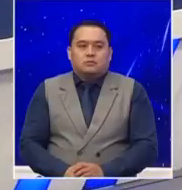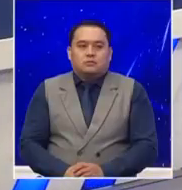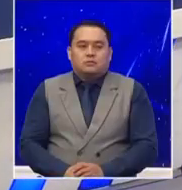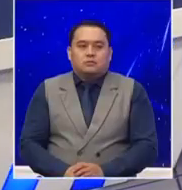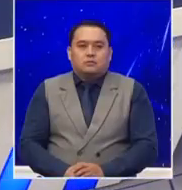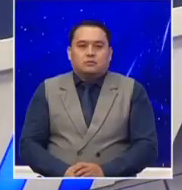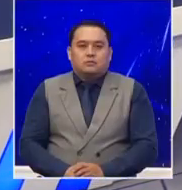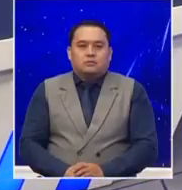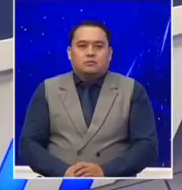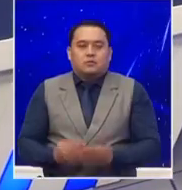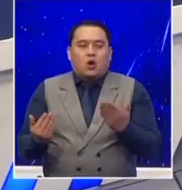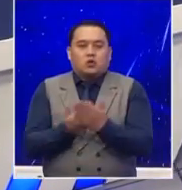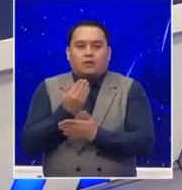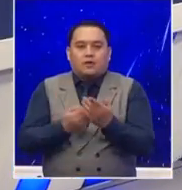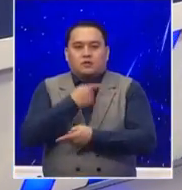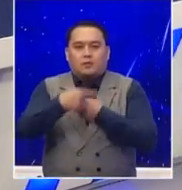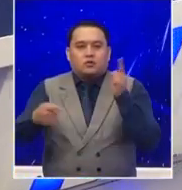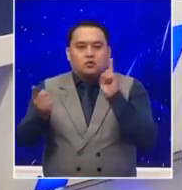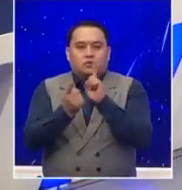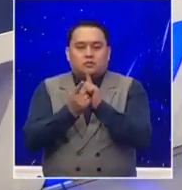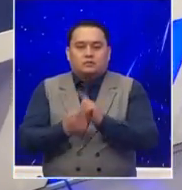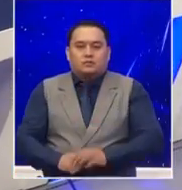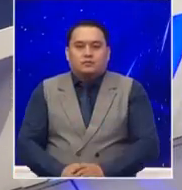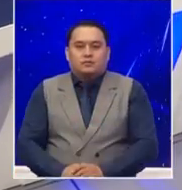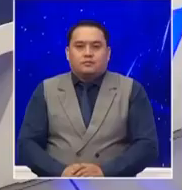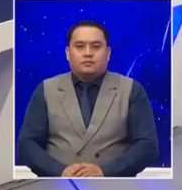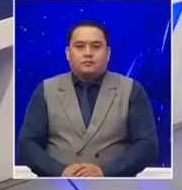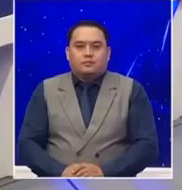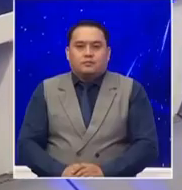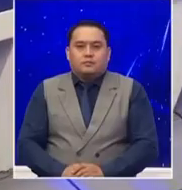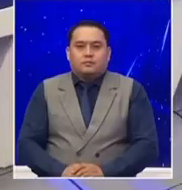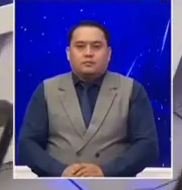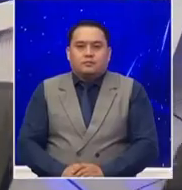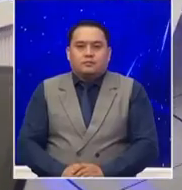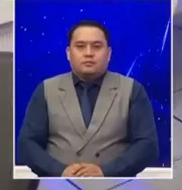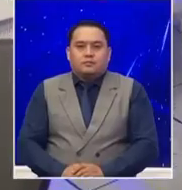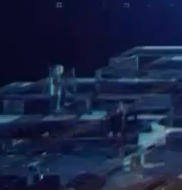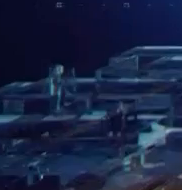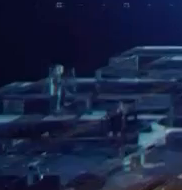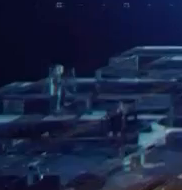Это были все новости к этому часу. Благодарю за внимание. До свидания.